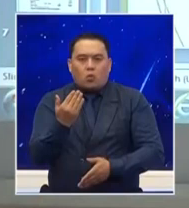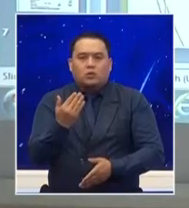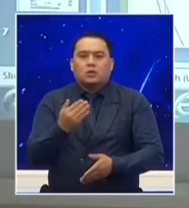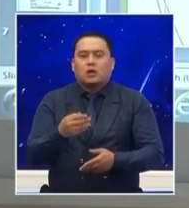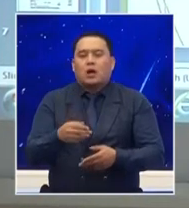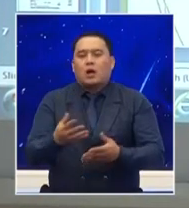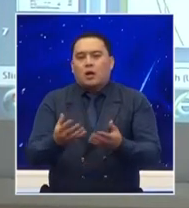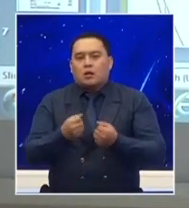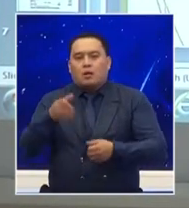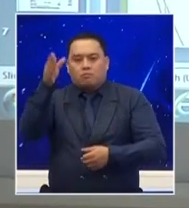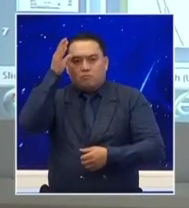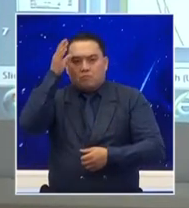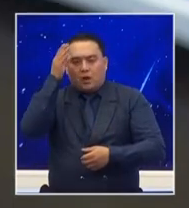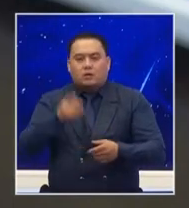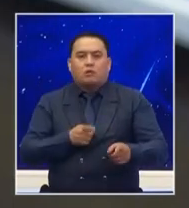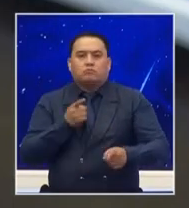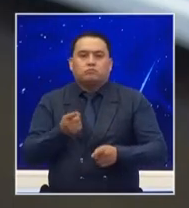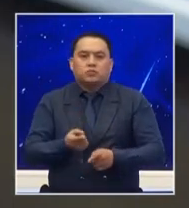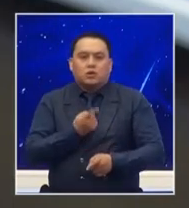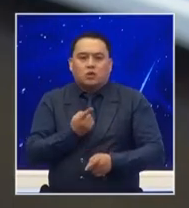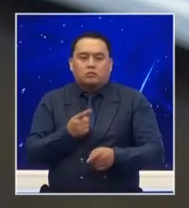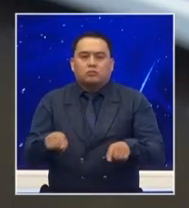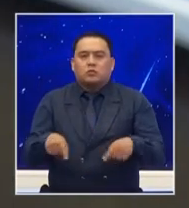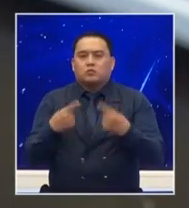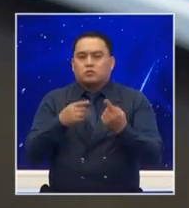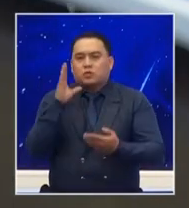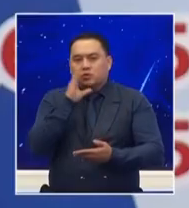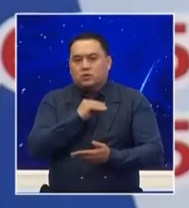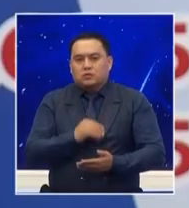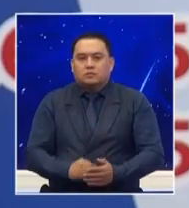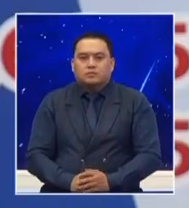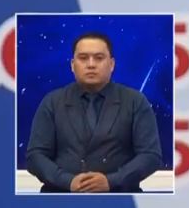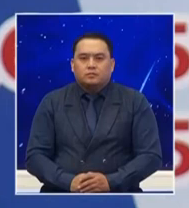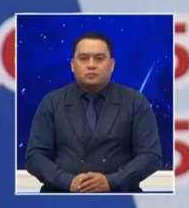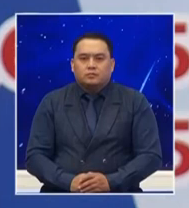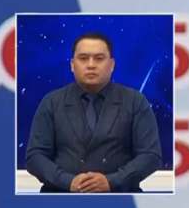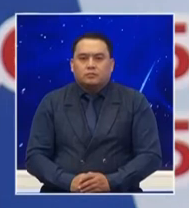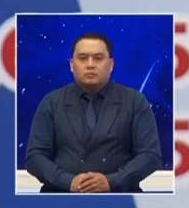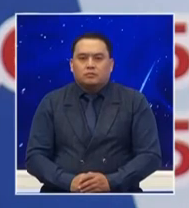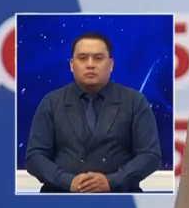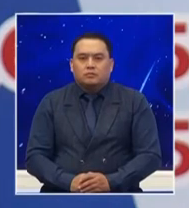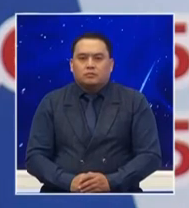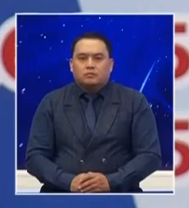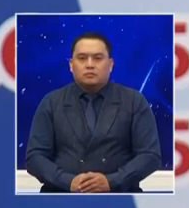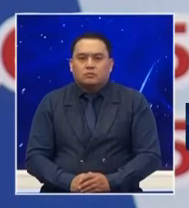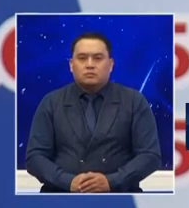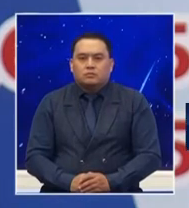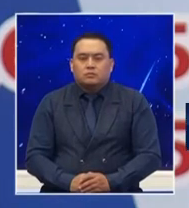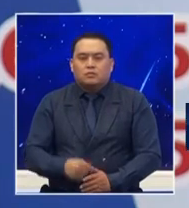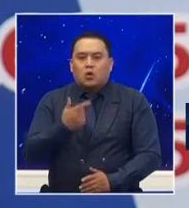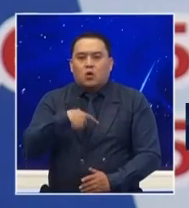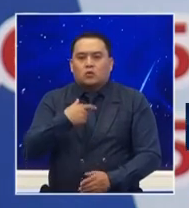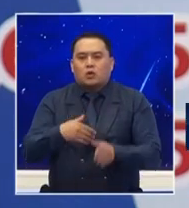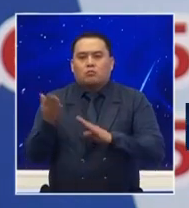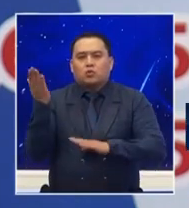ол тренингтен алған білімі мен машығын пайдаланып, өз бизнесін бастай алады. У меня уже были кое-какие идеи. Өзімде